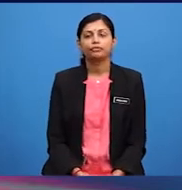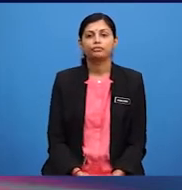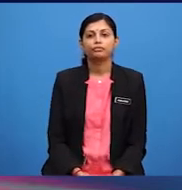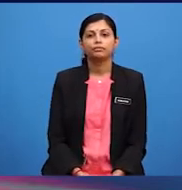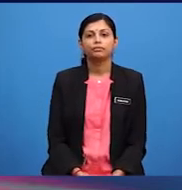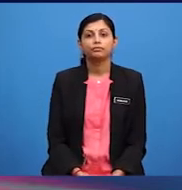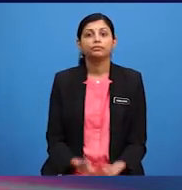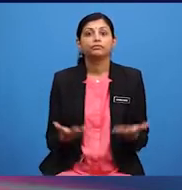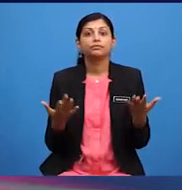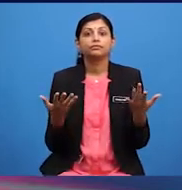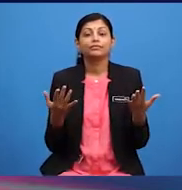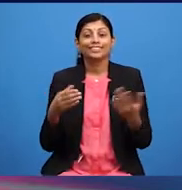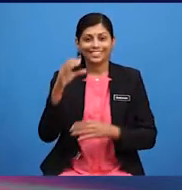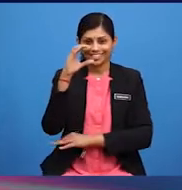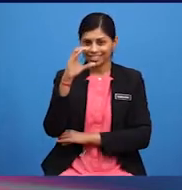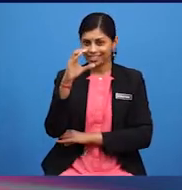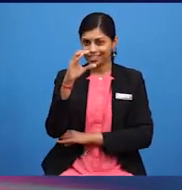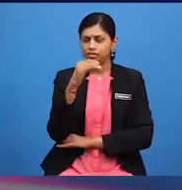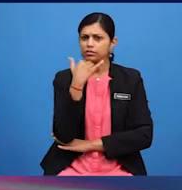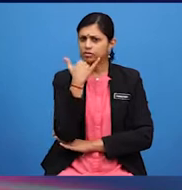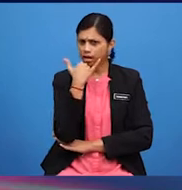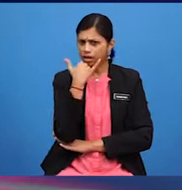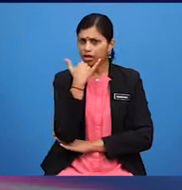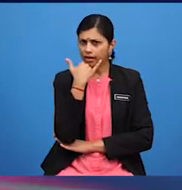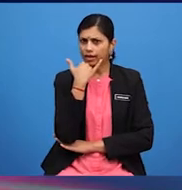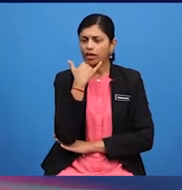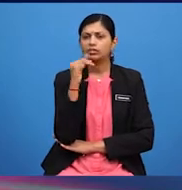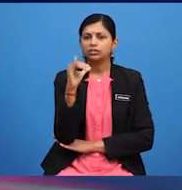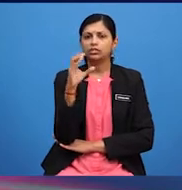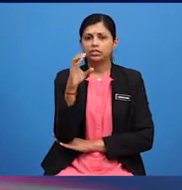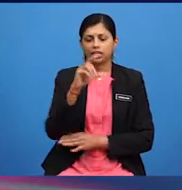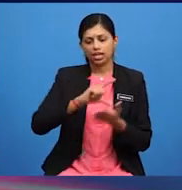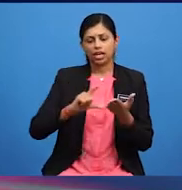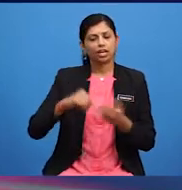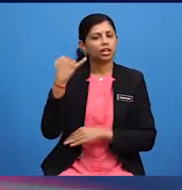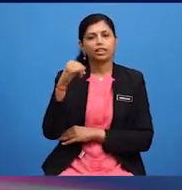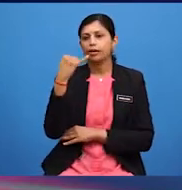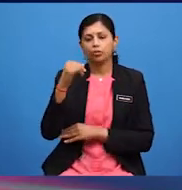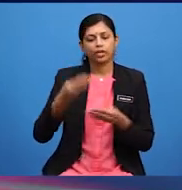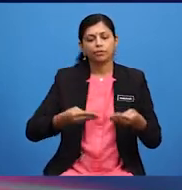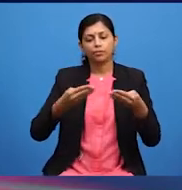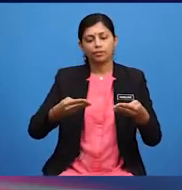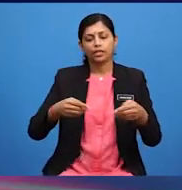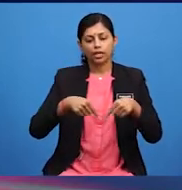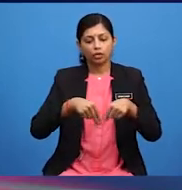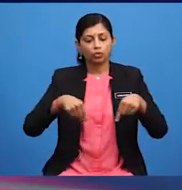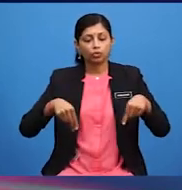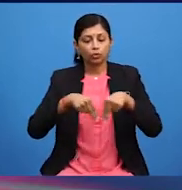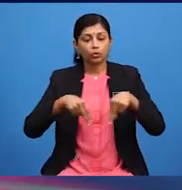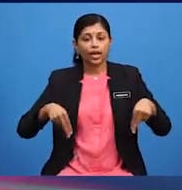tadi ialah C. memberikan ukuran yang tepat. Soalan yang